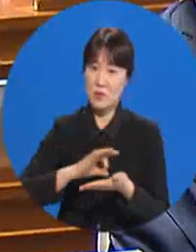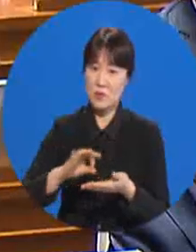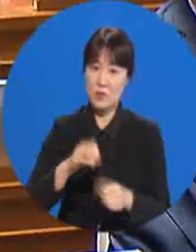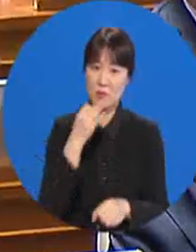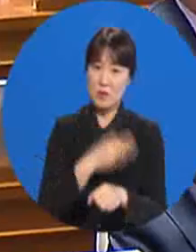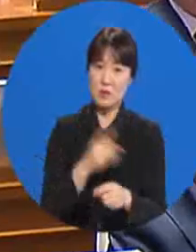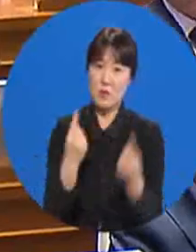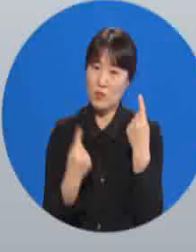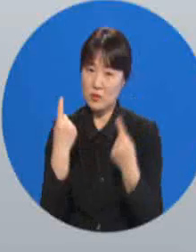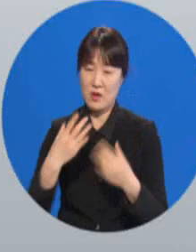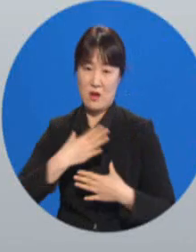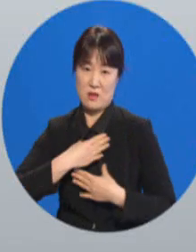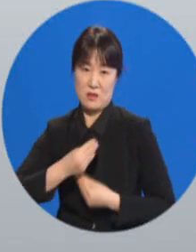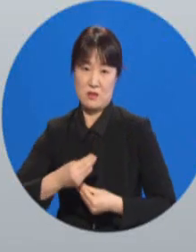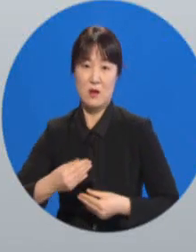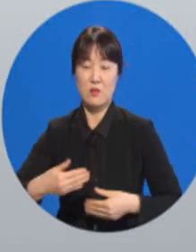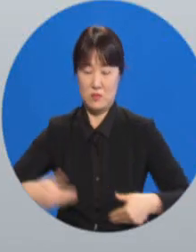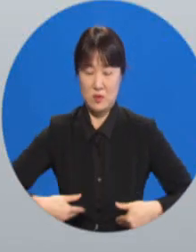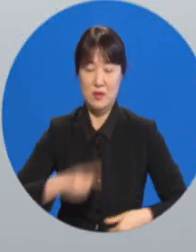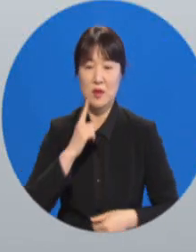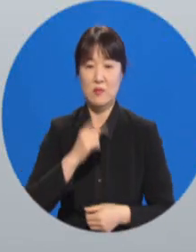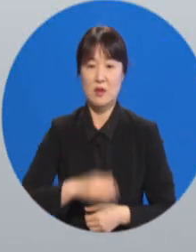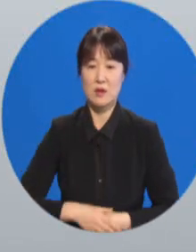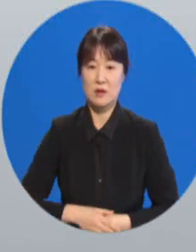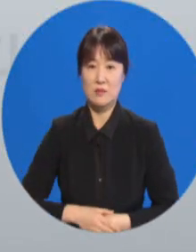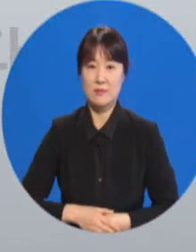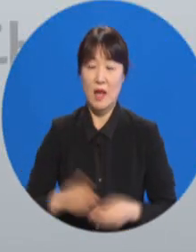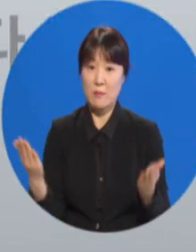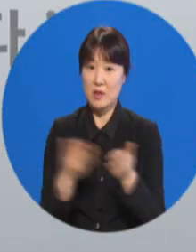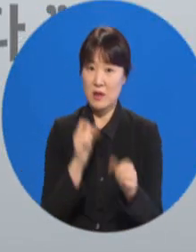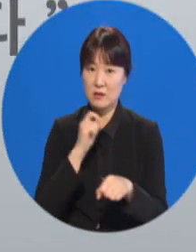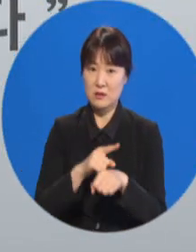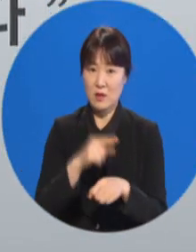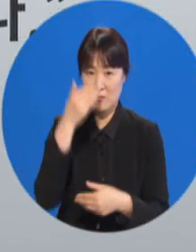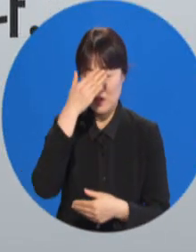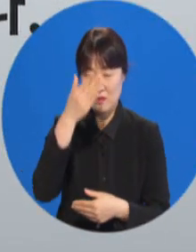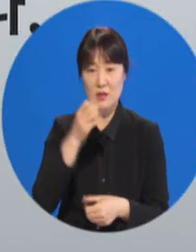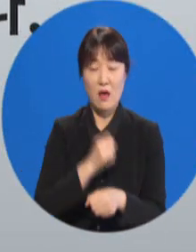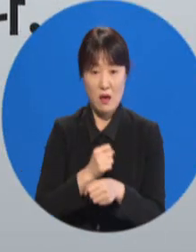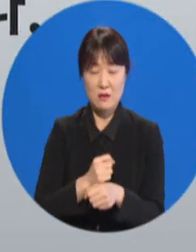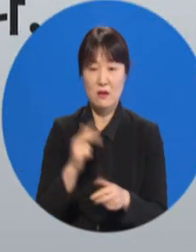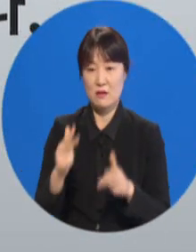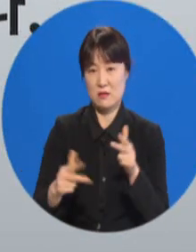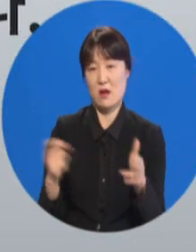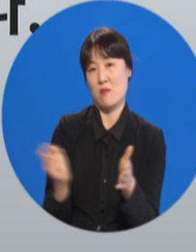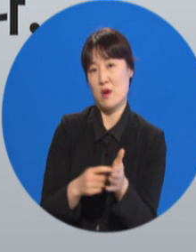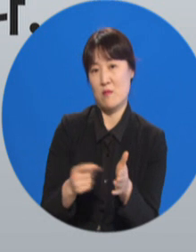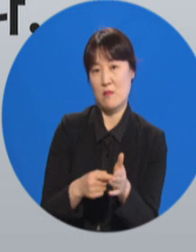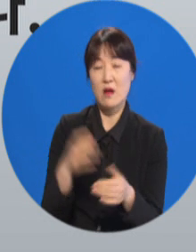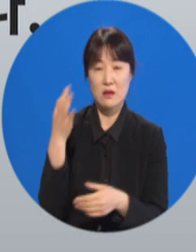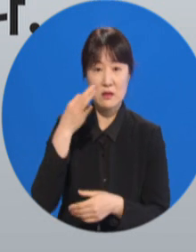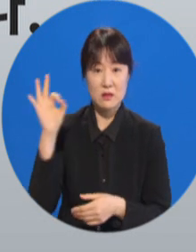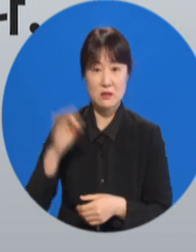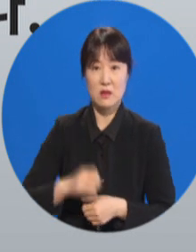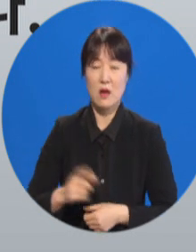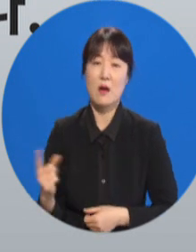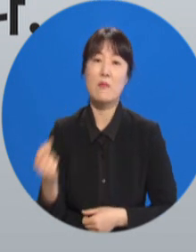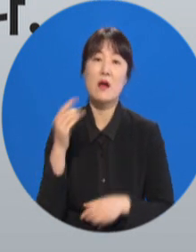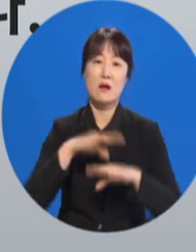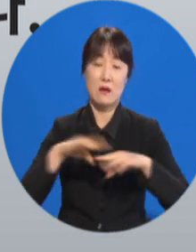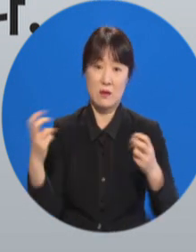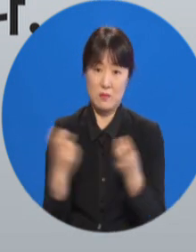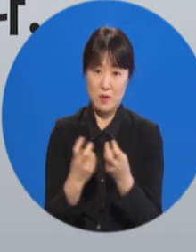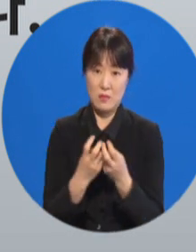주장도 제기됐습니다. 예타 면제 사업을 적용해서라도 이 사업의 시급성을 감안해서 조속히 저는 해결